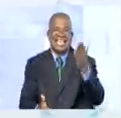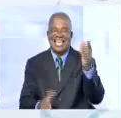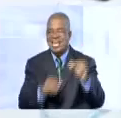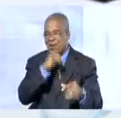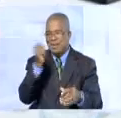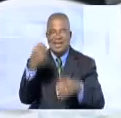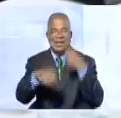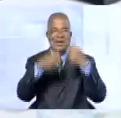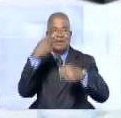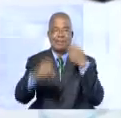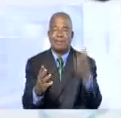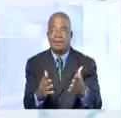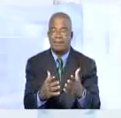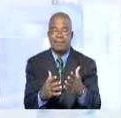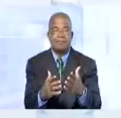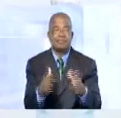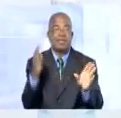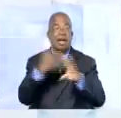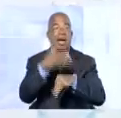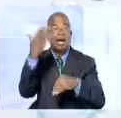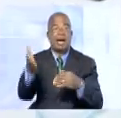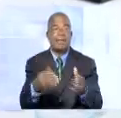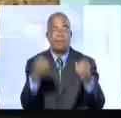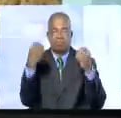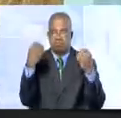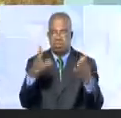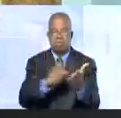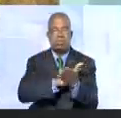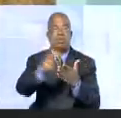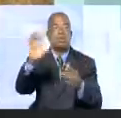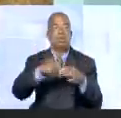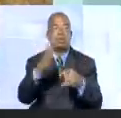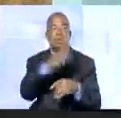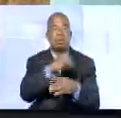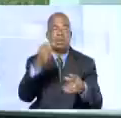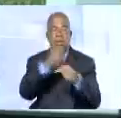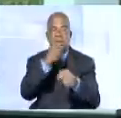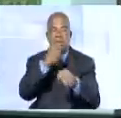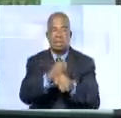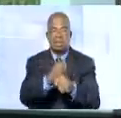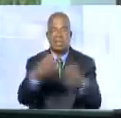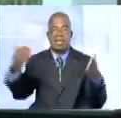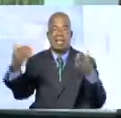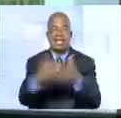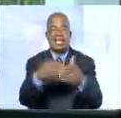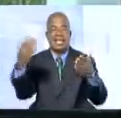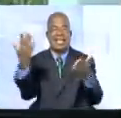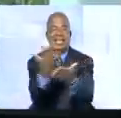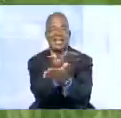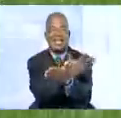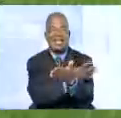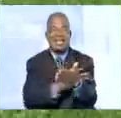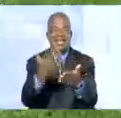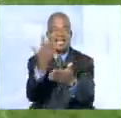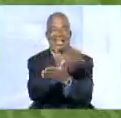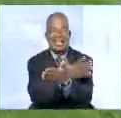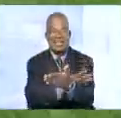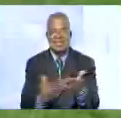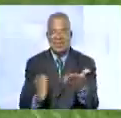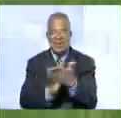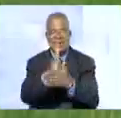2014. En effet, après plusieurs semaines de travaux, la nouvelle pelouse est désormais aux mains des